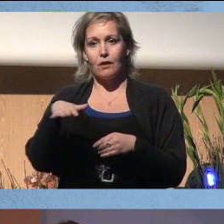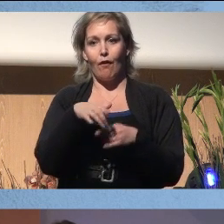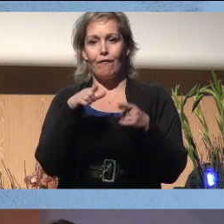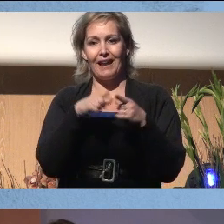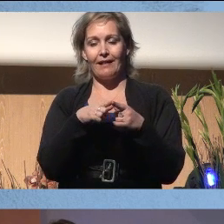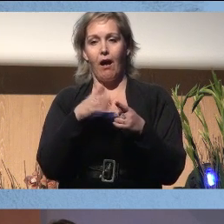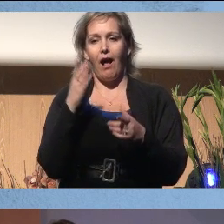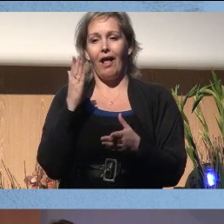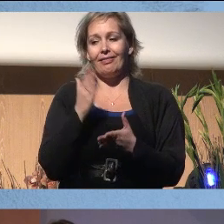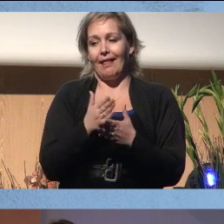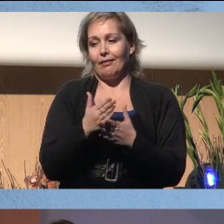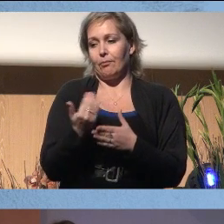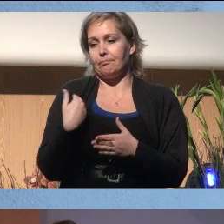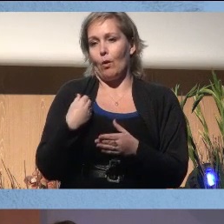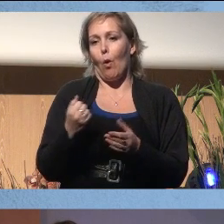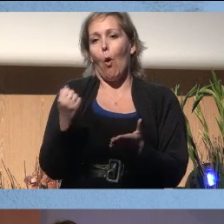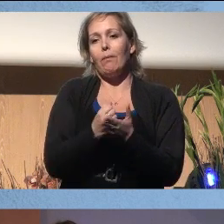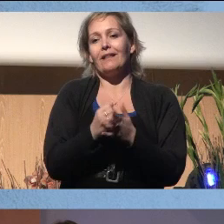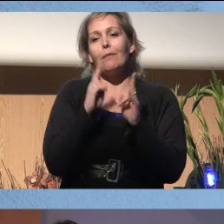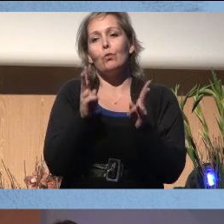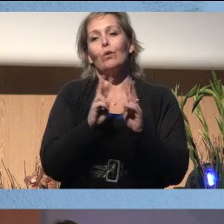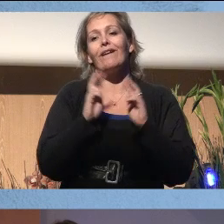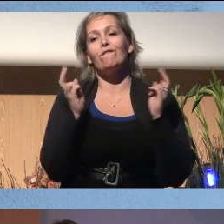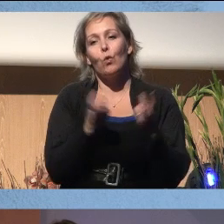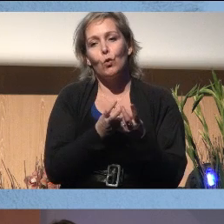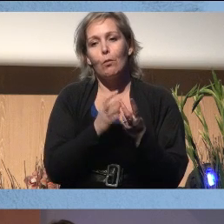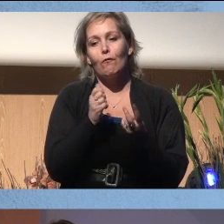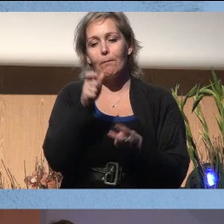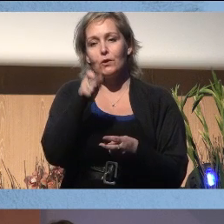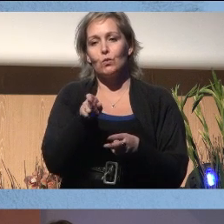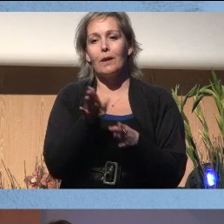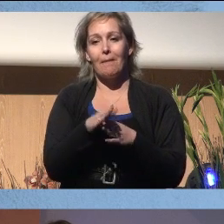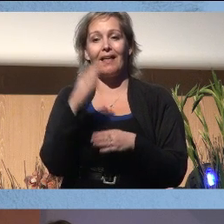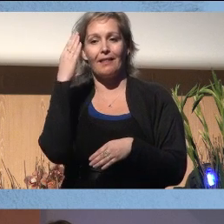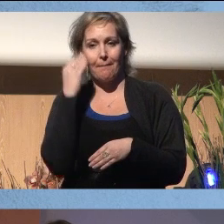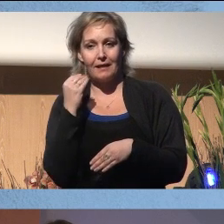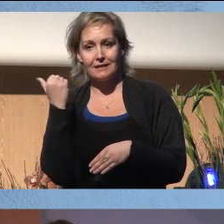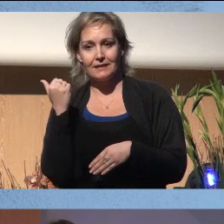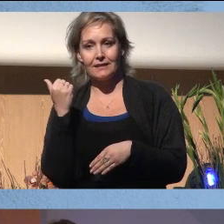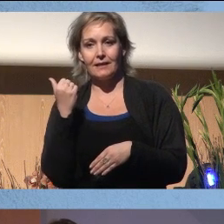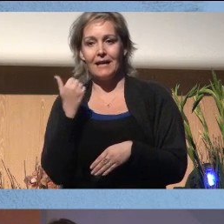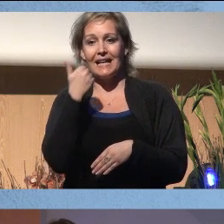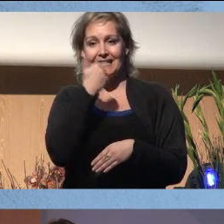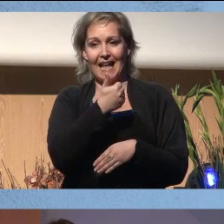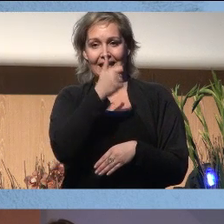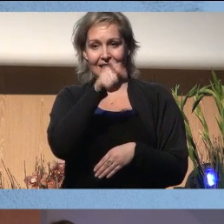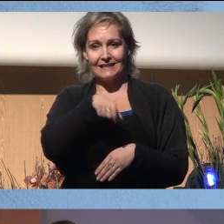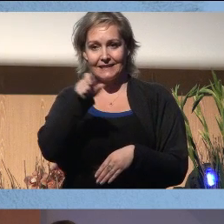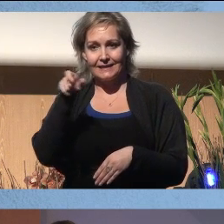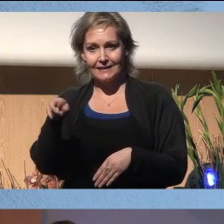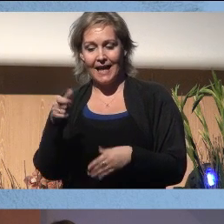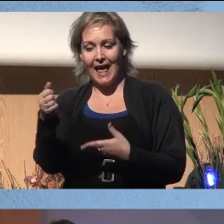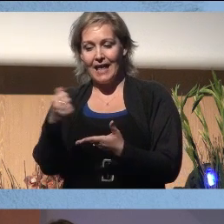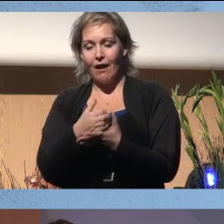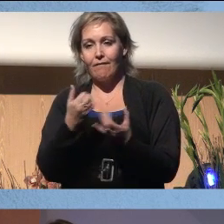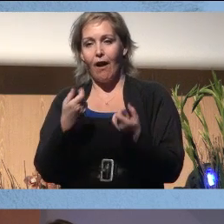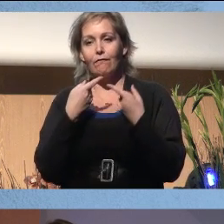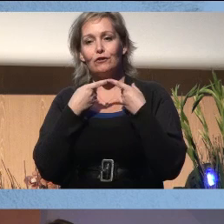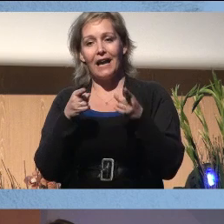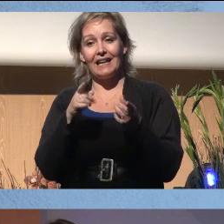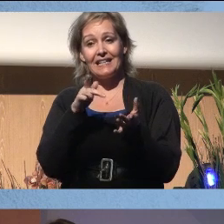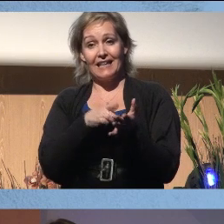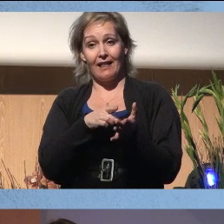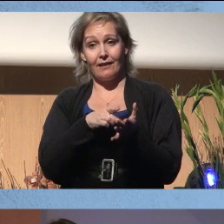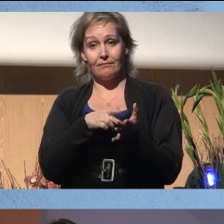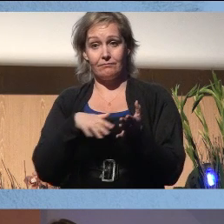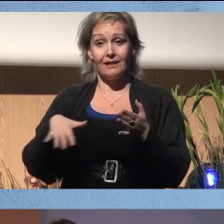Nasjonalforeningen har nettopp opprettet et brukerforum for personer med demens. 6 stykker, rekruttert fra ulike